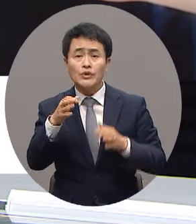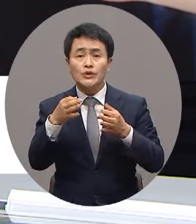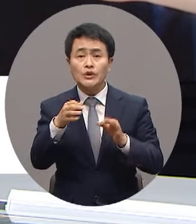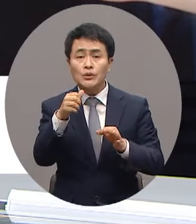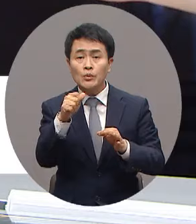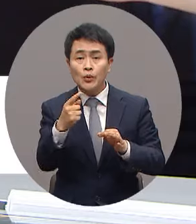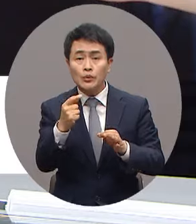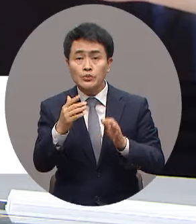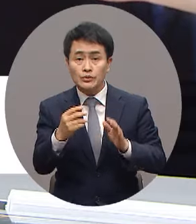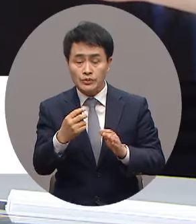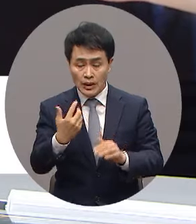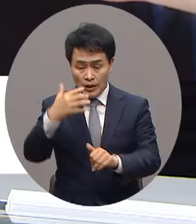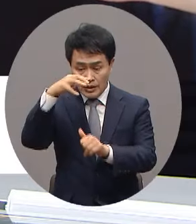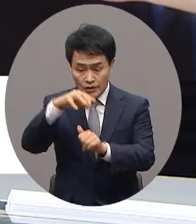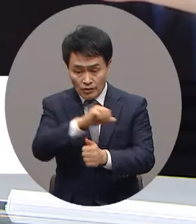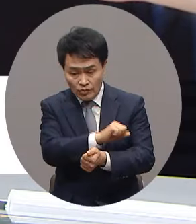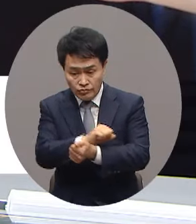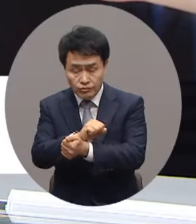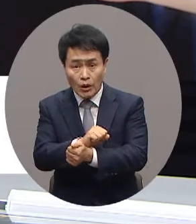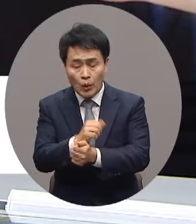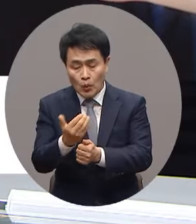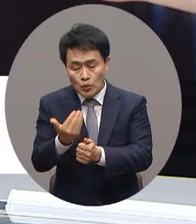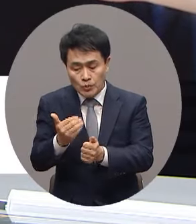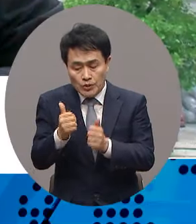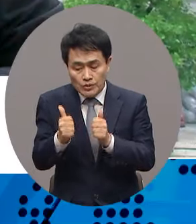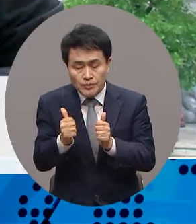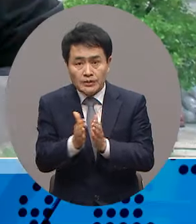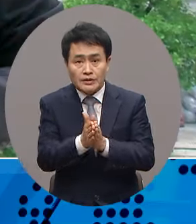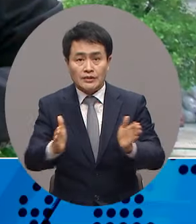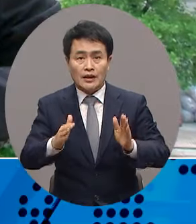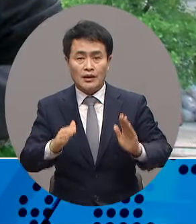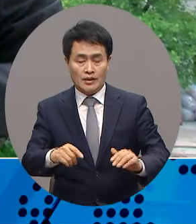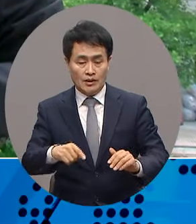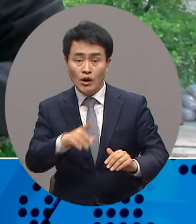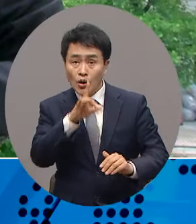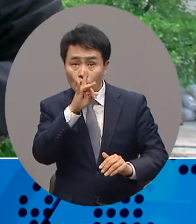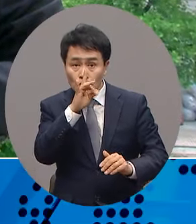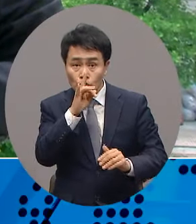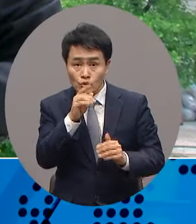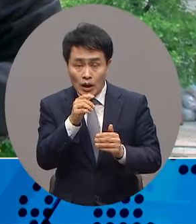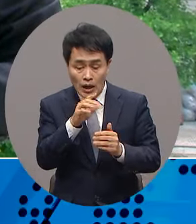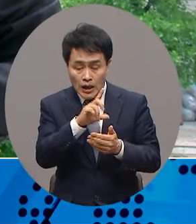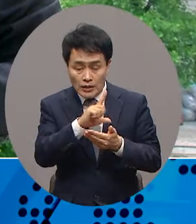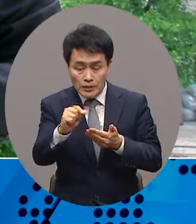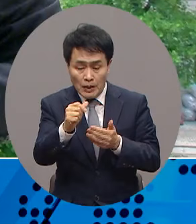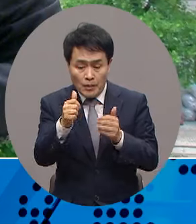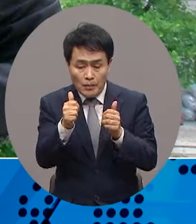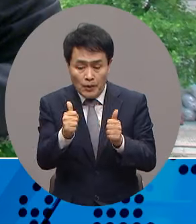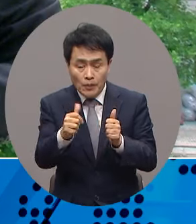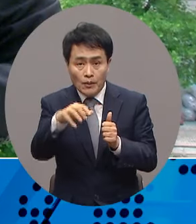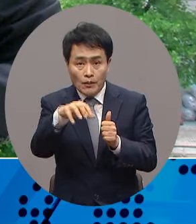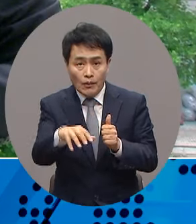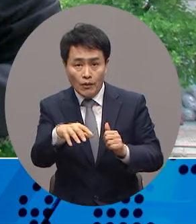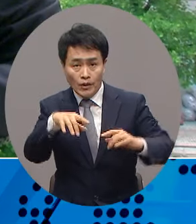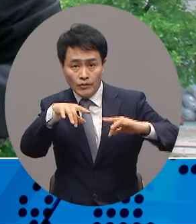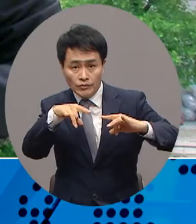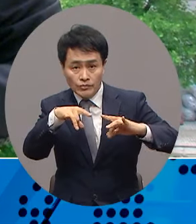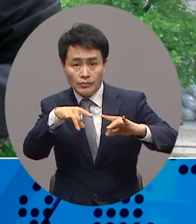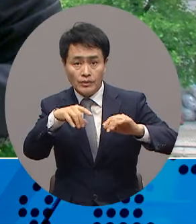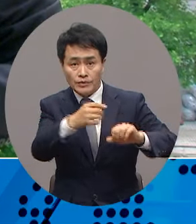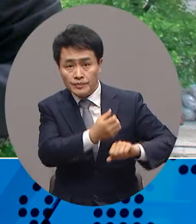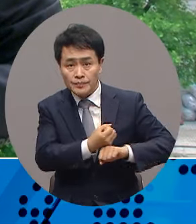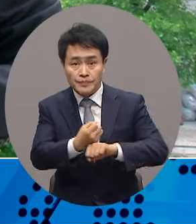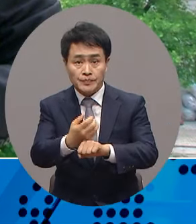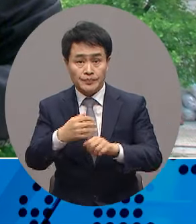조금 전 시작됐습니다 서울 중앙지방 법원에 취재 기자가 나가 있는데요 백승우 기자 김호중 씨가 조금 전 법원에